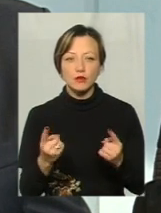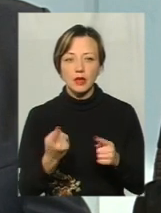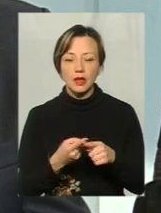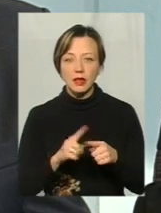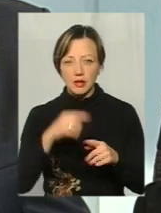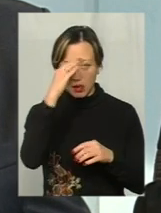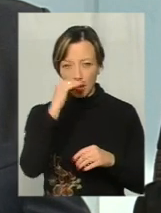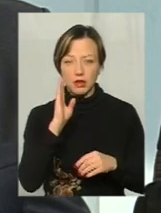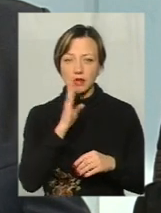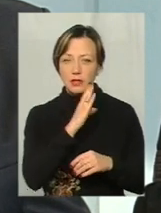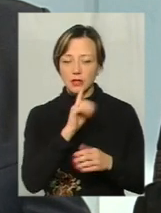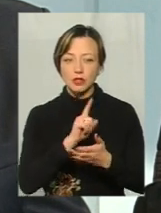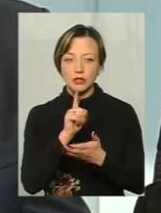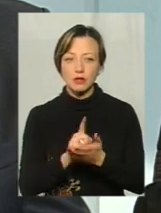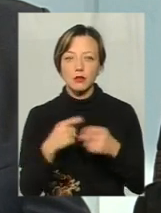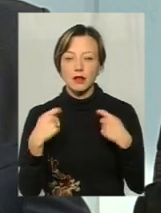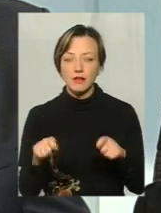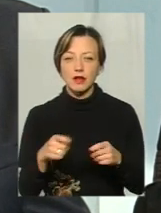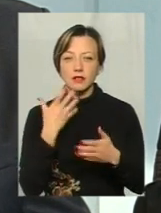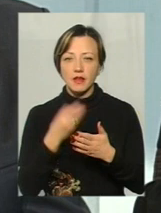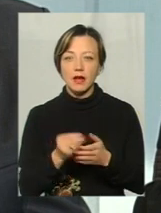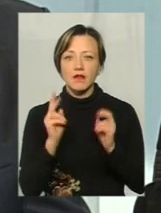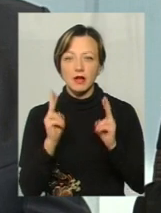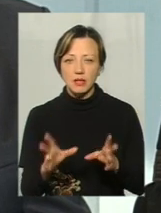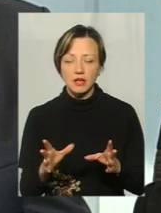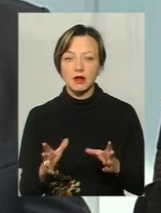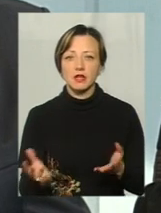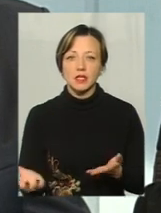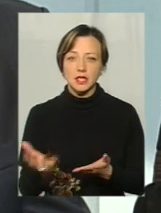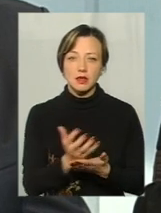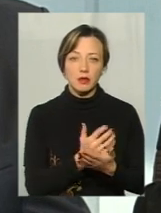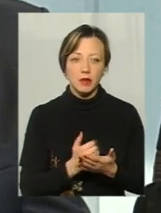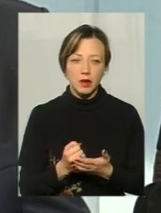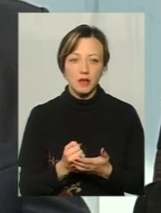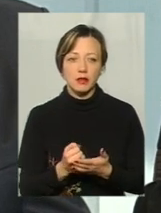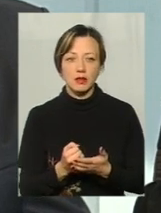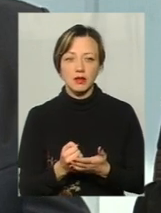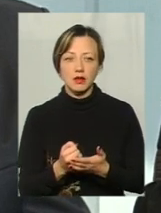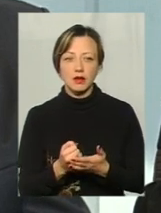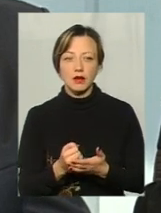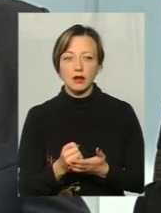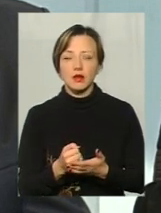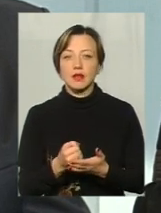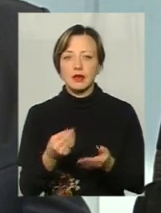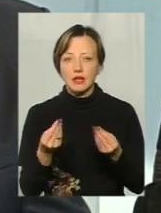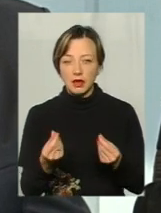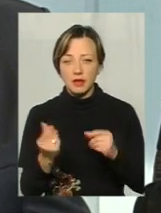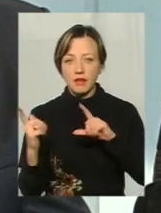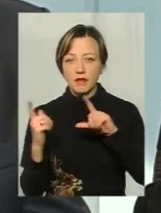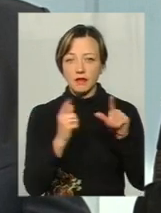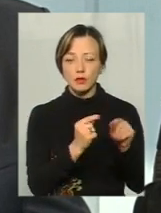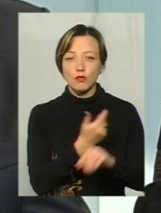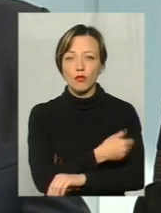эти родители должны продавать свои квартиры, собирать при участии волонтеров деньги и вывозить